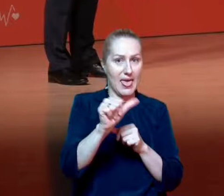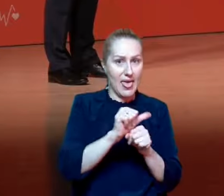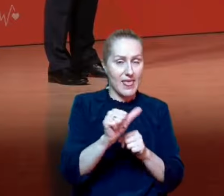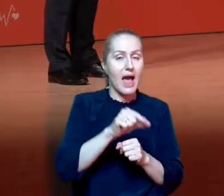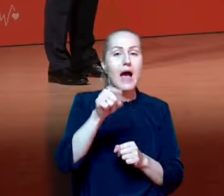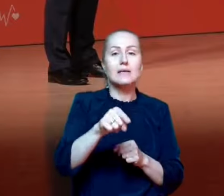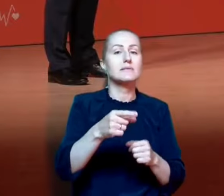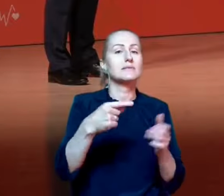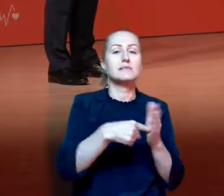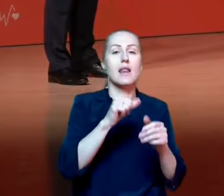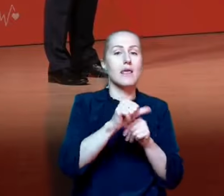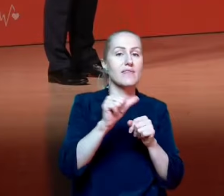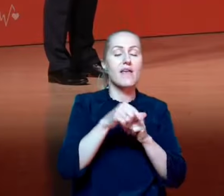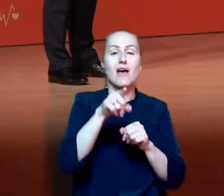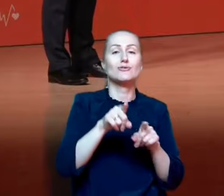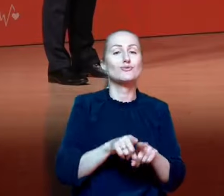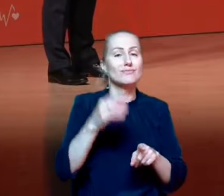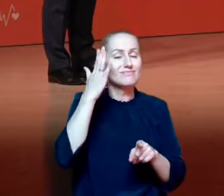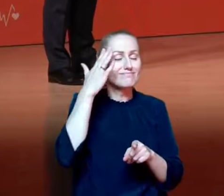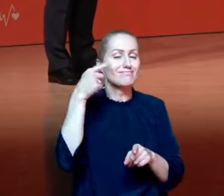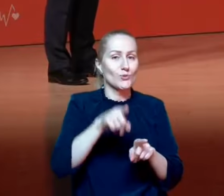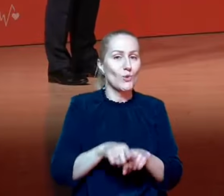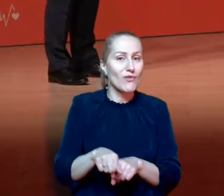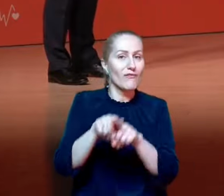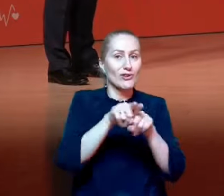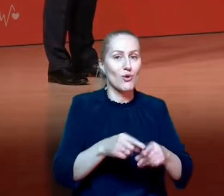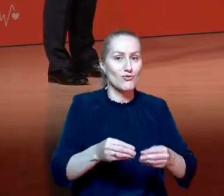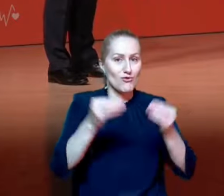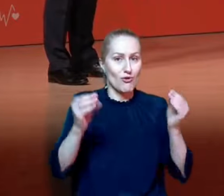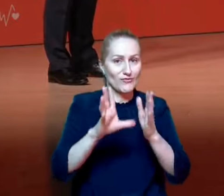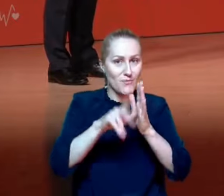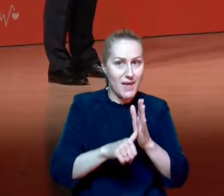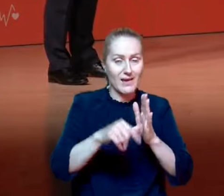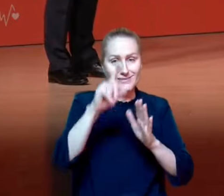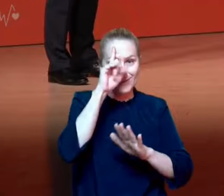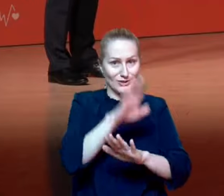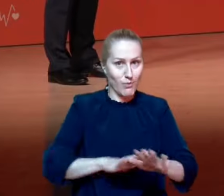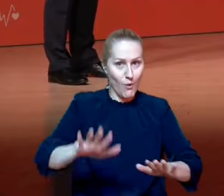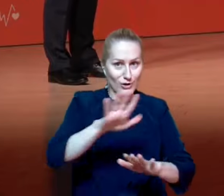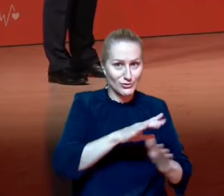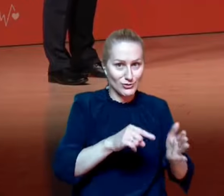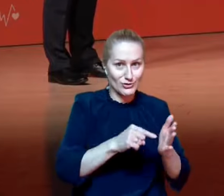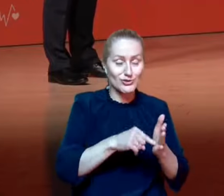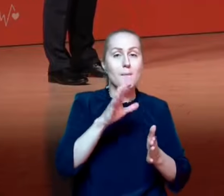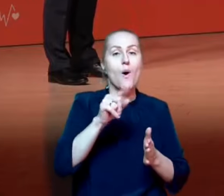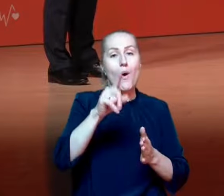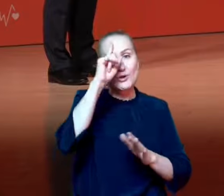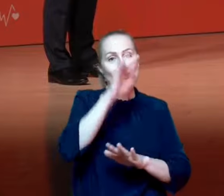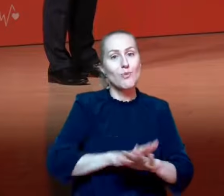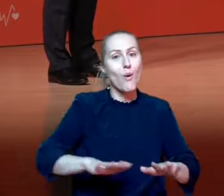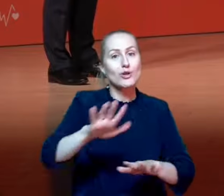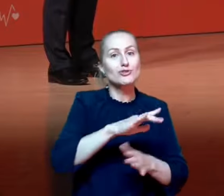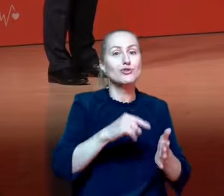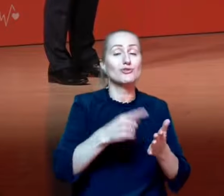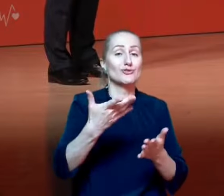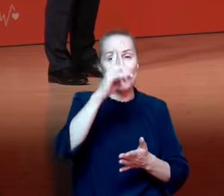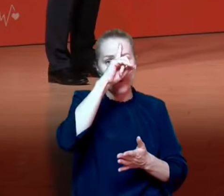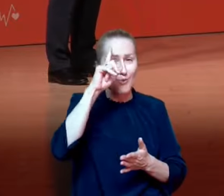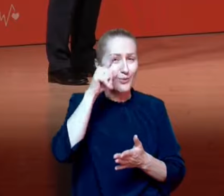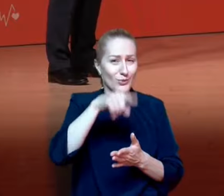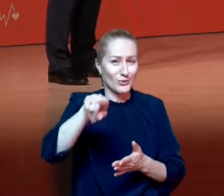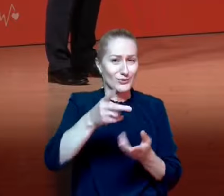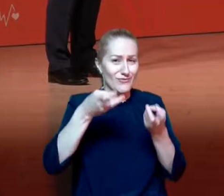o tym, że zrównoważony rozwój miast i społeczności, co najważniejsze, bo przecież społeczności, czyli ludzie tworzą